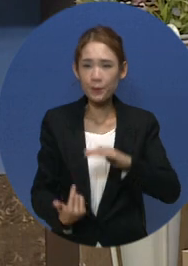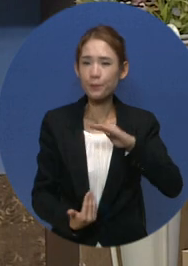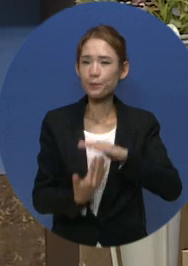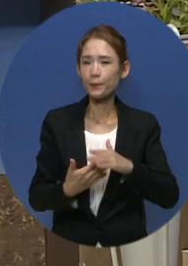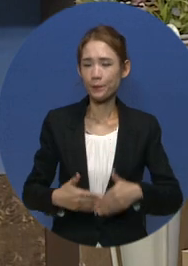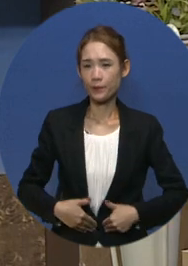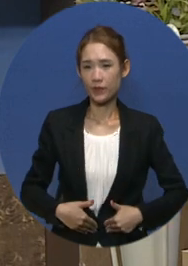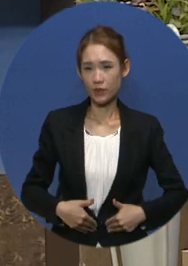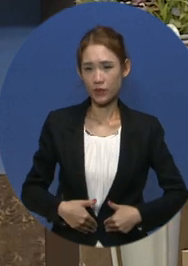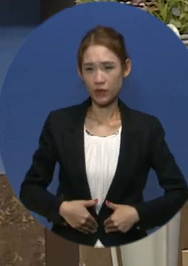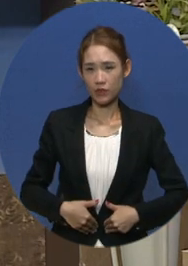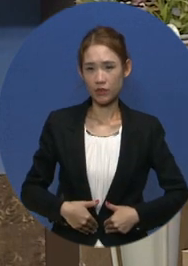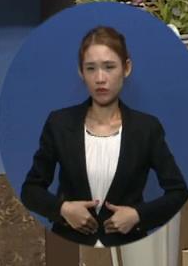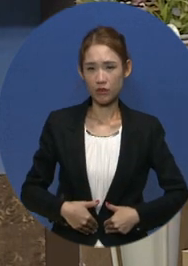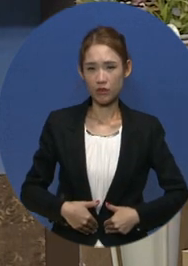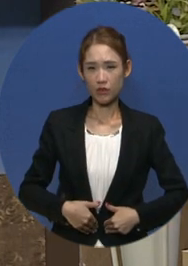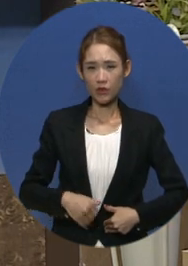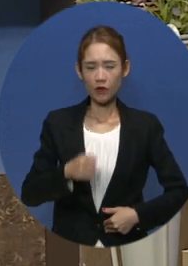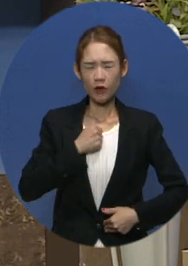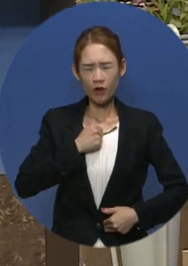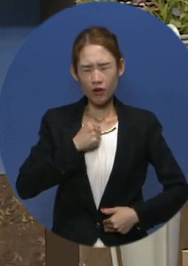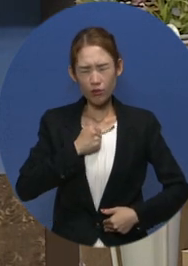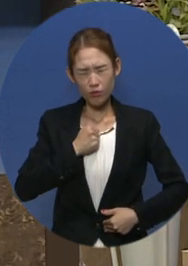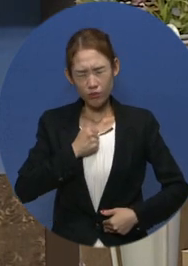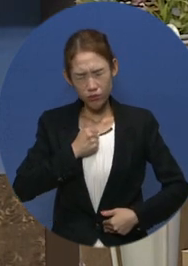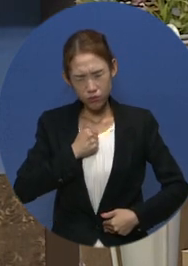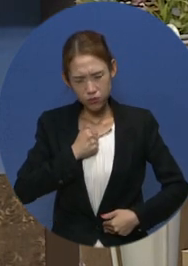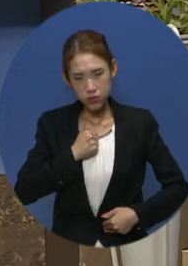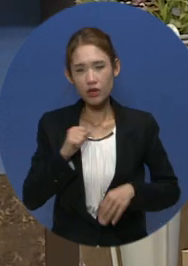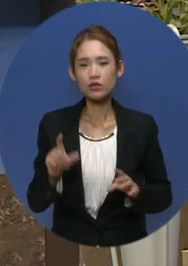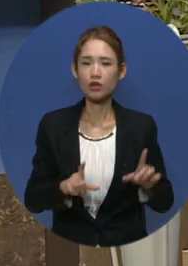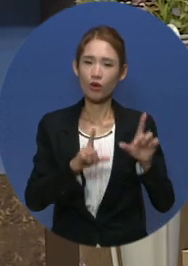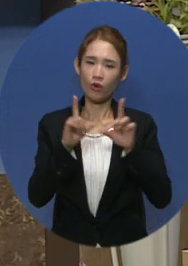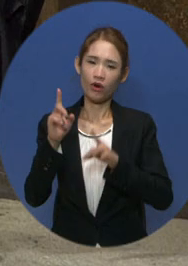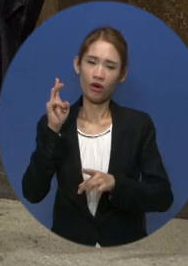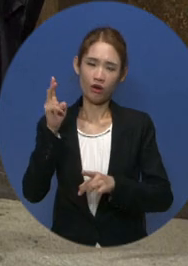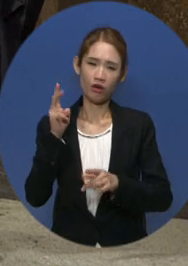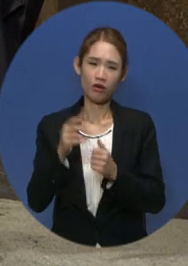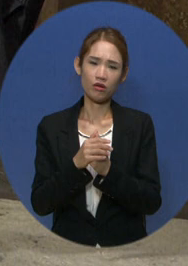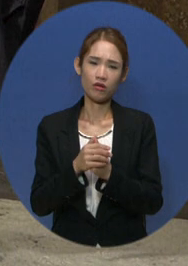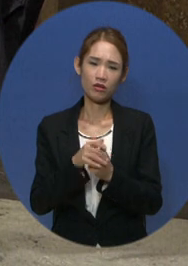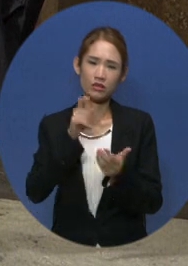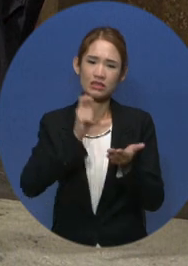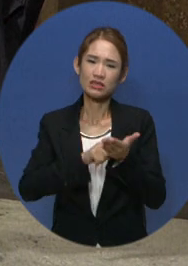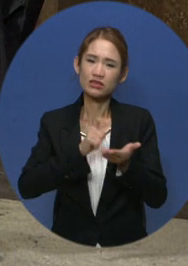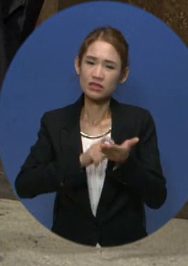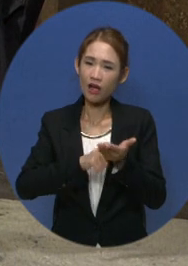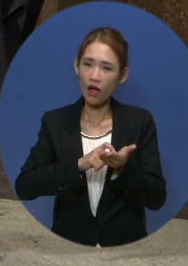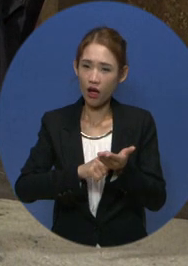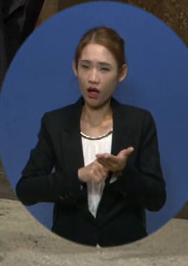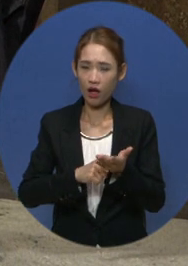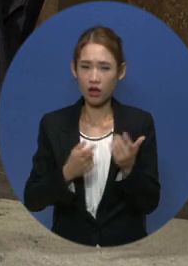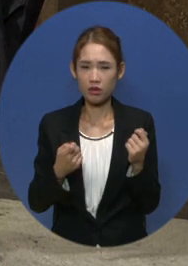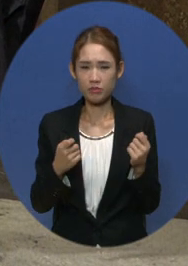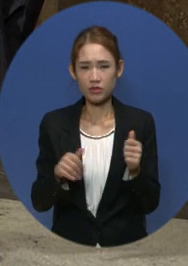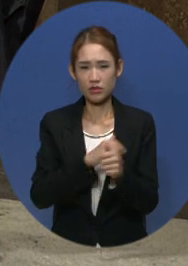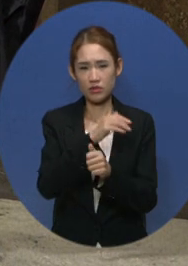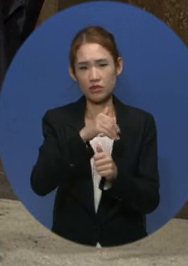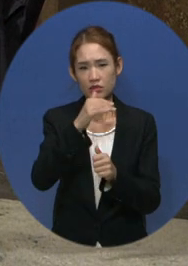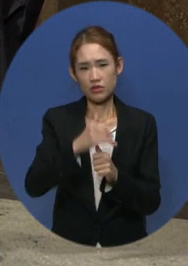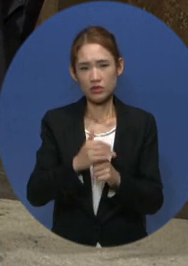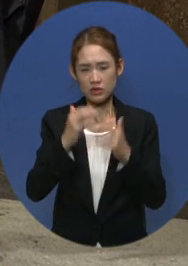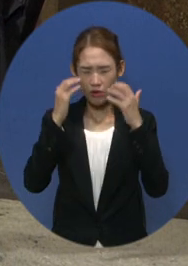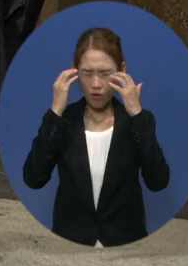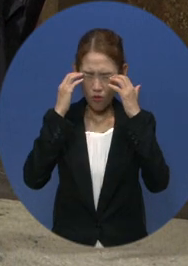그렇습니다. 왜냐하면 그분들께서는 또 많이 답답하게 엄청나게 답답하고요. 생활을 하고 계실 사실은 이게 긴급 시급이 이루어질 내용입니다. 너무